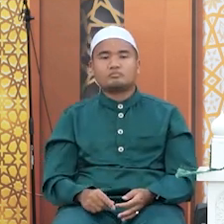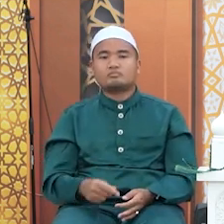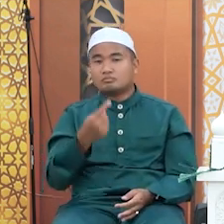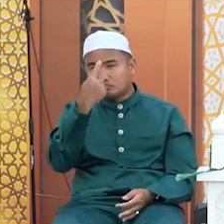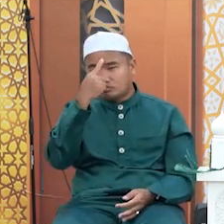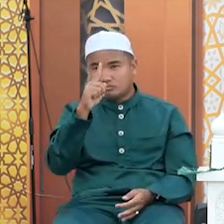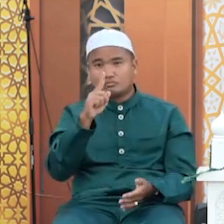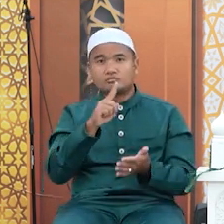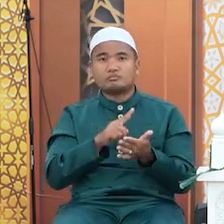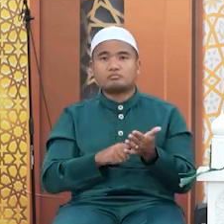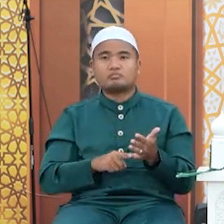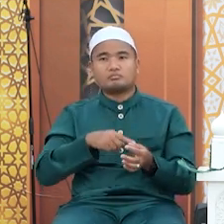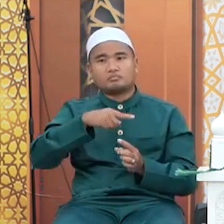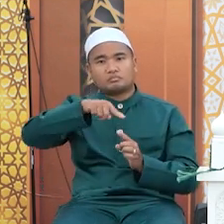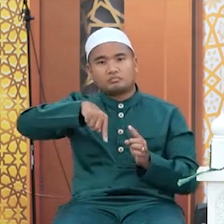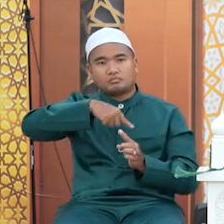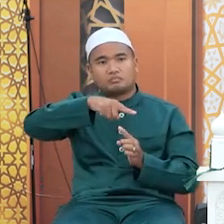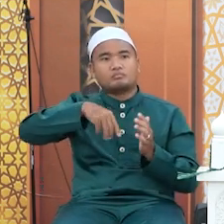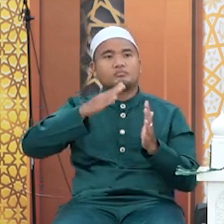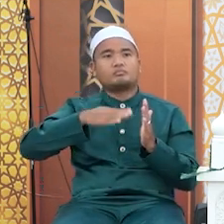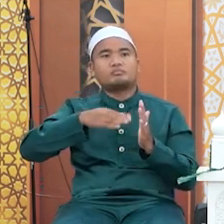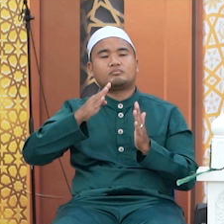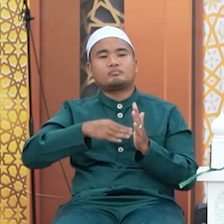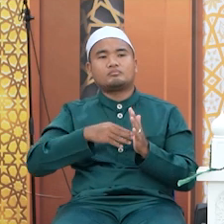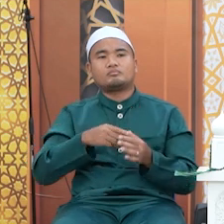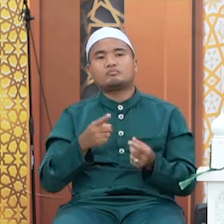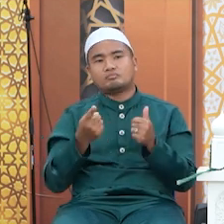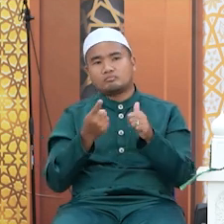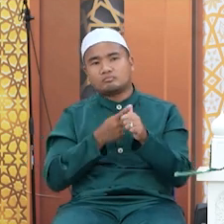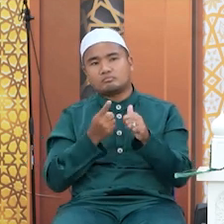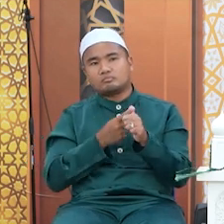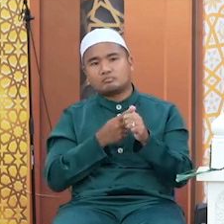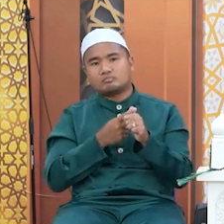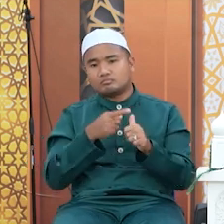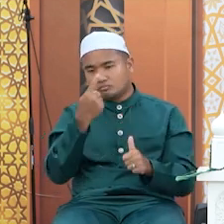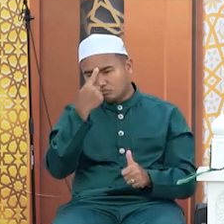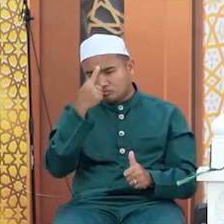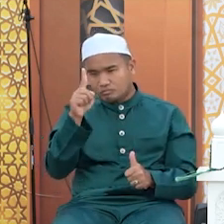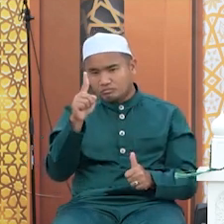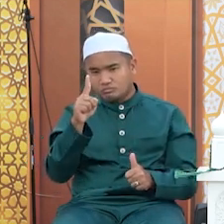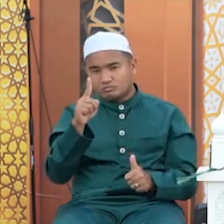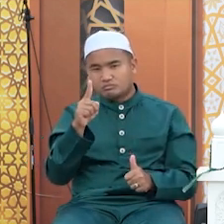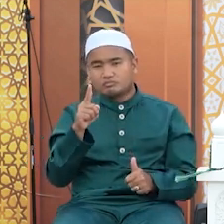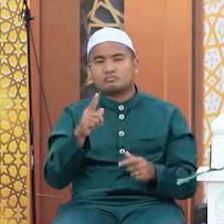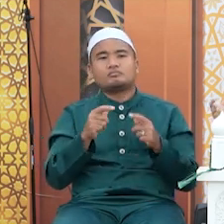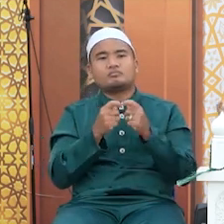Tujuannya bila berlaku perkahwinannya tak lain tak bukan, pertama untuk sakinah, rasa